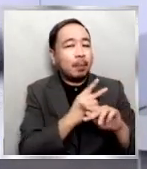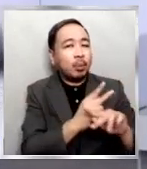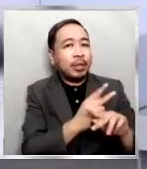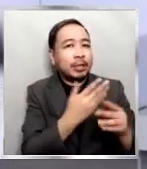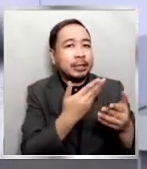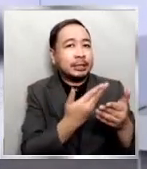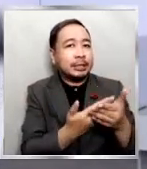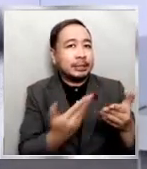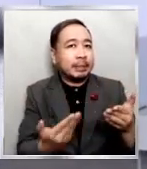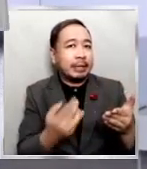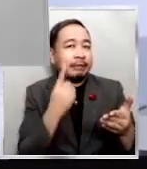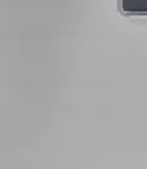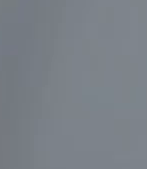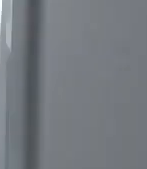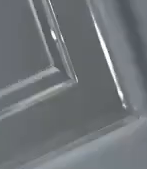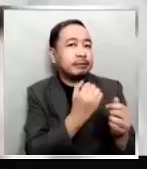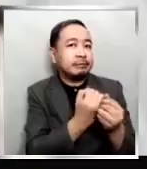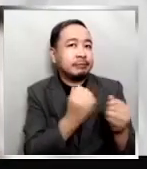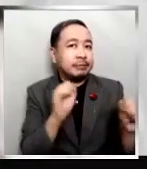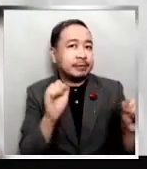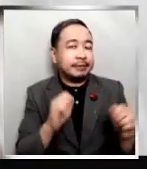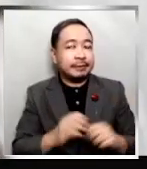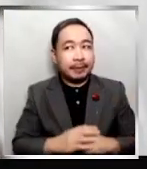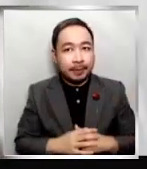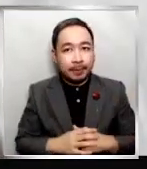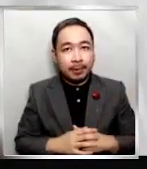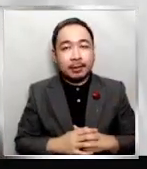kanilang kaligtasan.